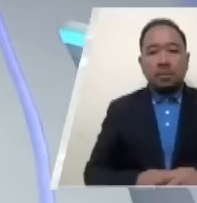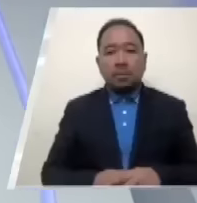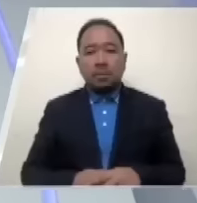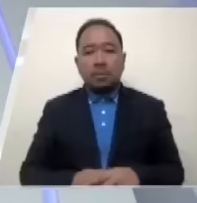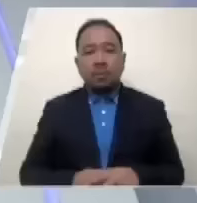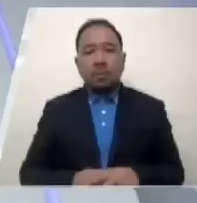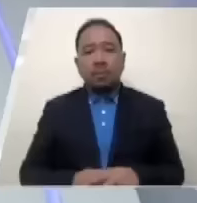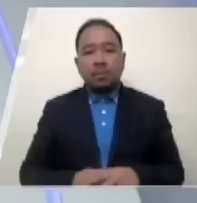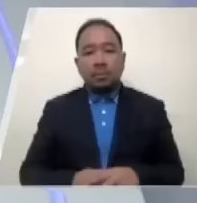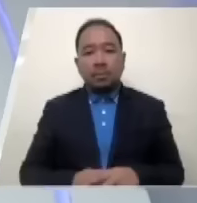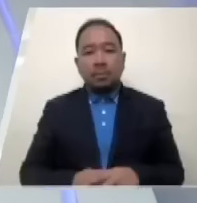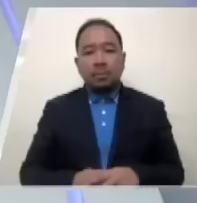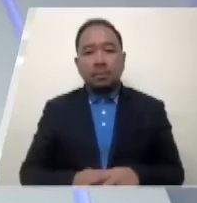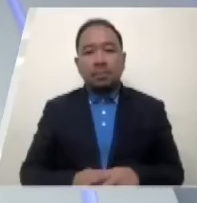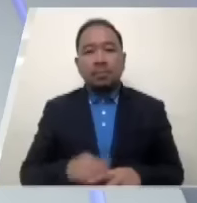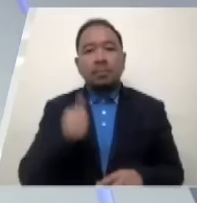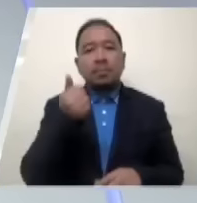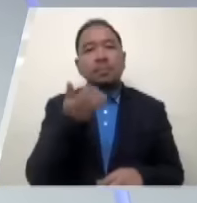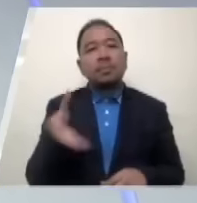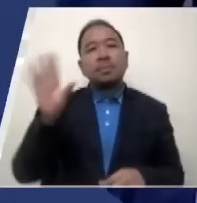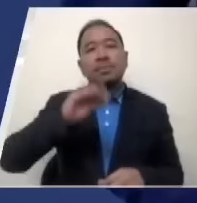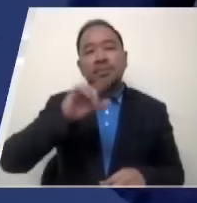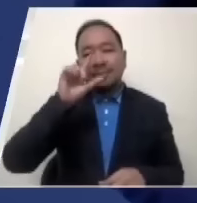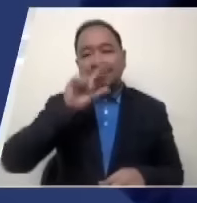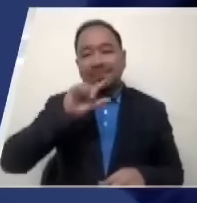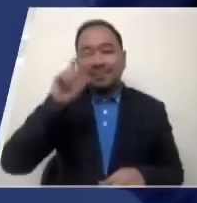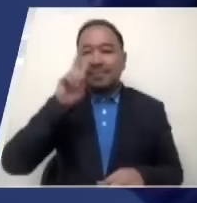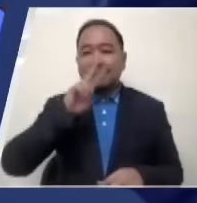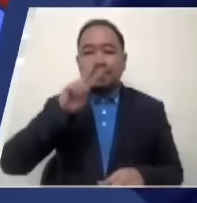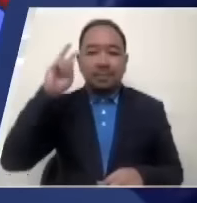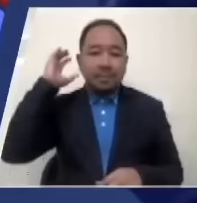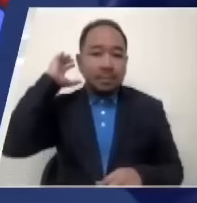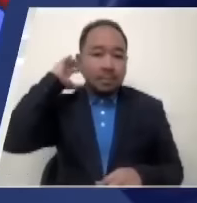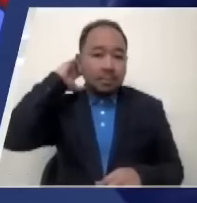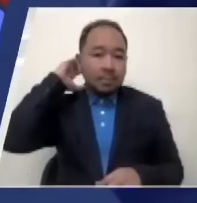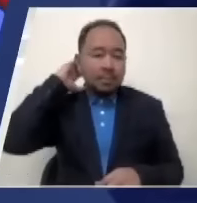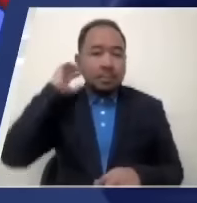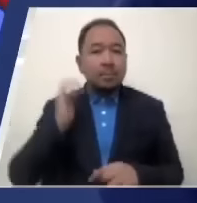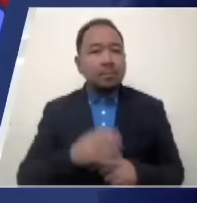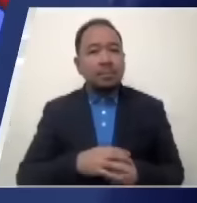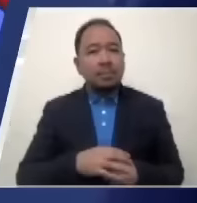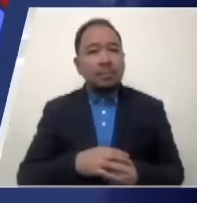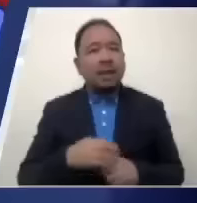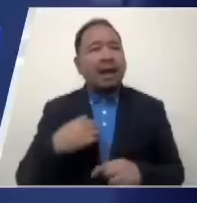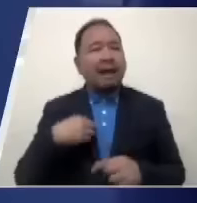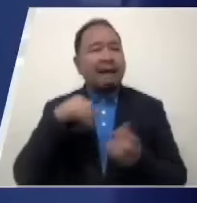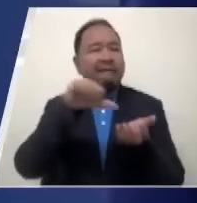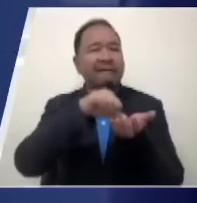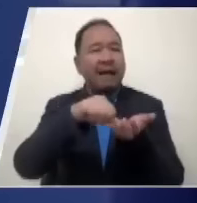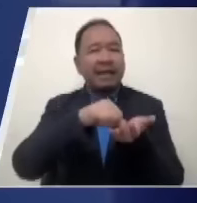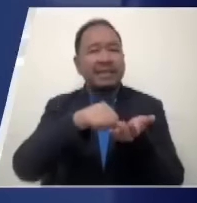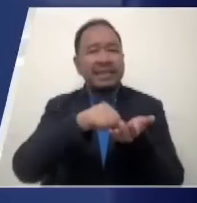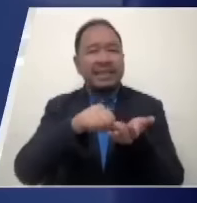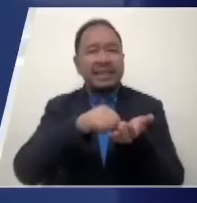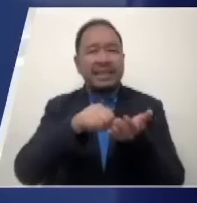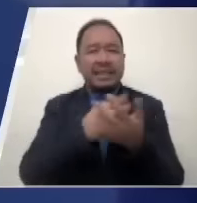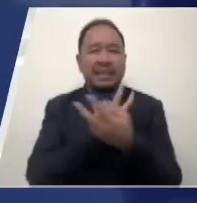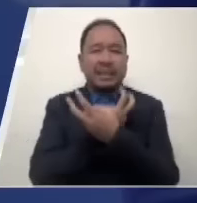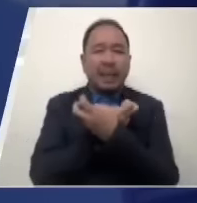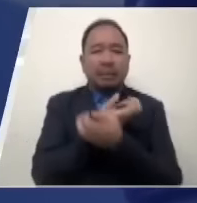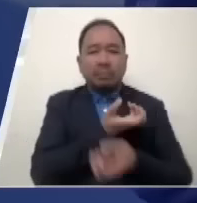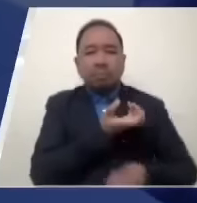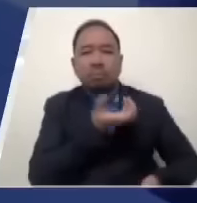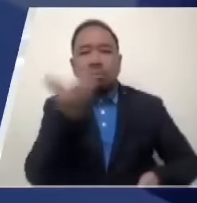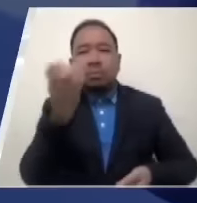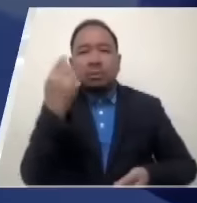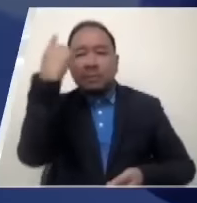Magandang gabi po, Luzon, Visayas at Mindanao. Sinabuyan ng asido, kaya apektado ang paningin ng isang